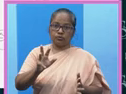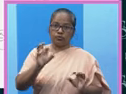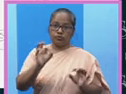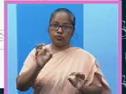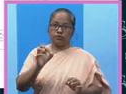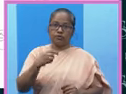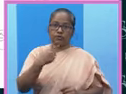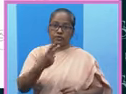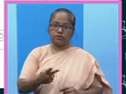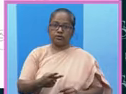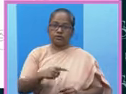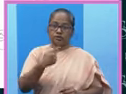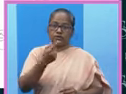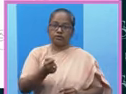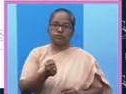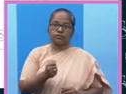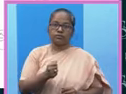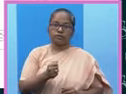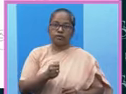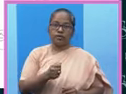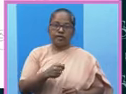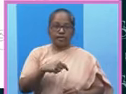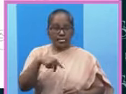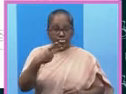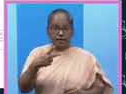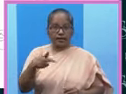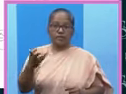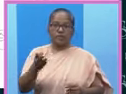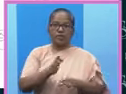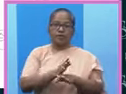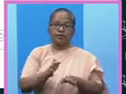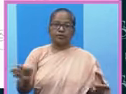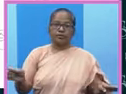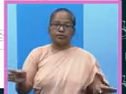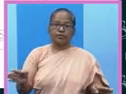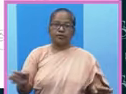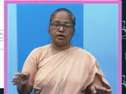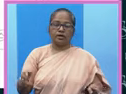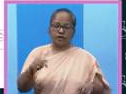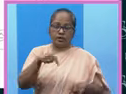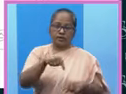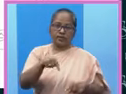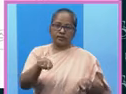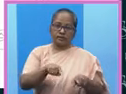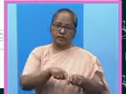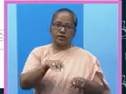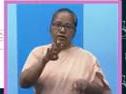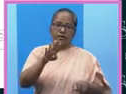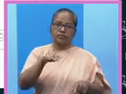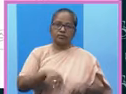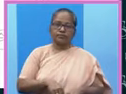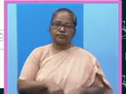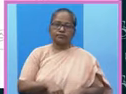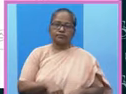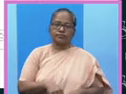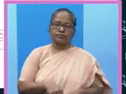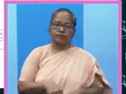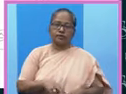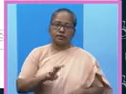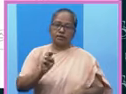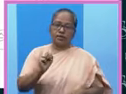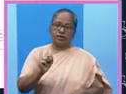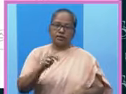கிடைக்கிது. இதிலிருந்து நம்ம என்ன சொல்ல முடியும், இங்கே எத்தனை பாகமாக பிரிக்கிறீங்களோ அதனால் நீங்கள் வகுக்க வேண்டியிருக்கும். ஸோ n என்பது இங்கே